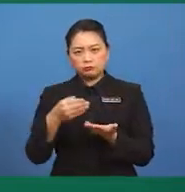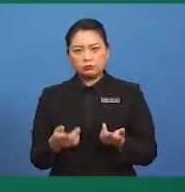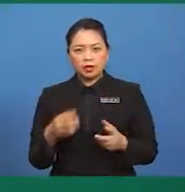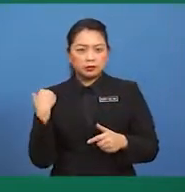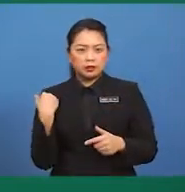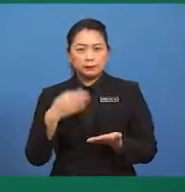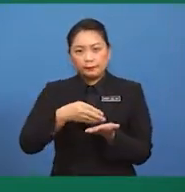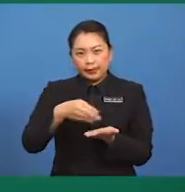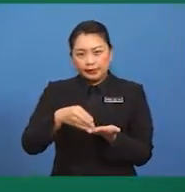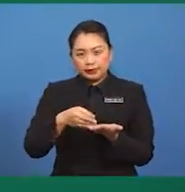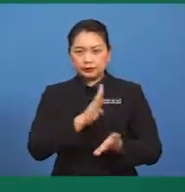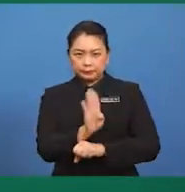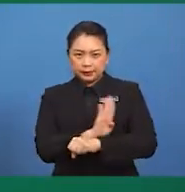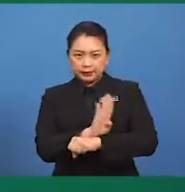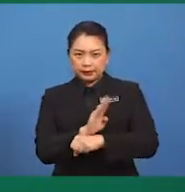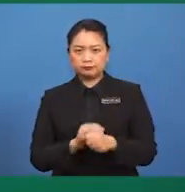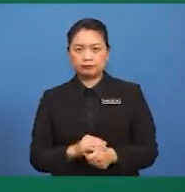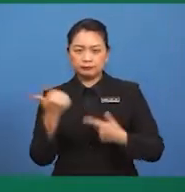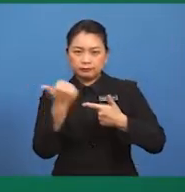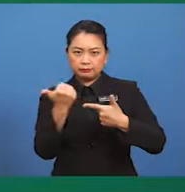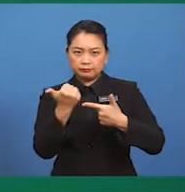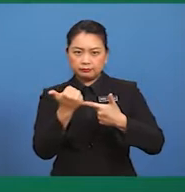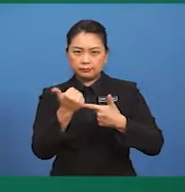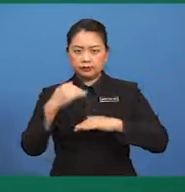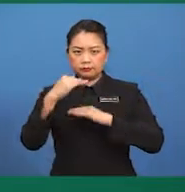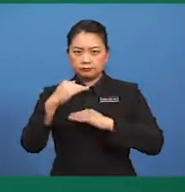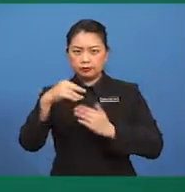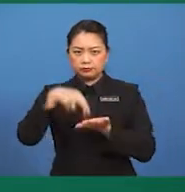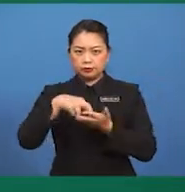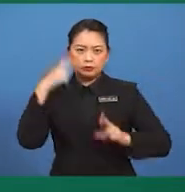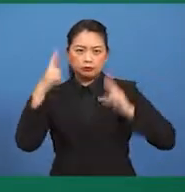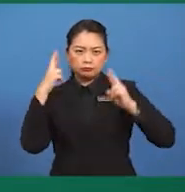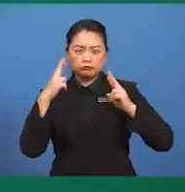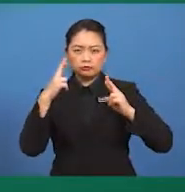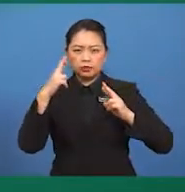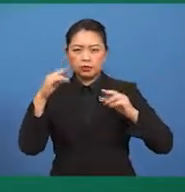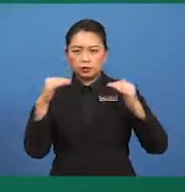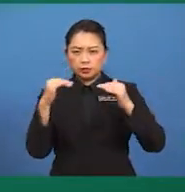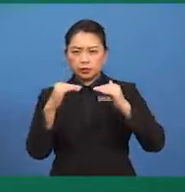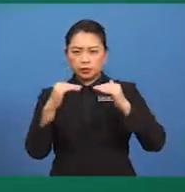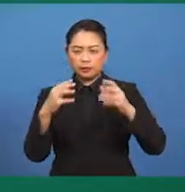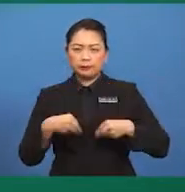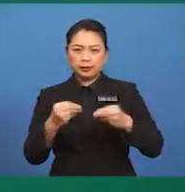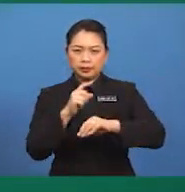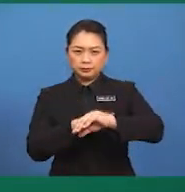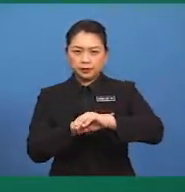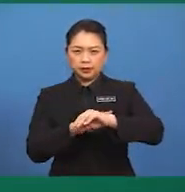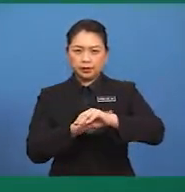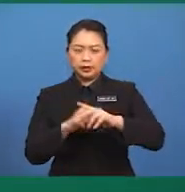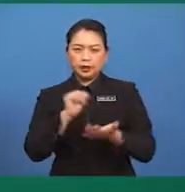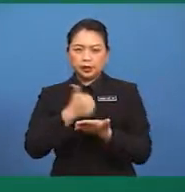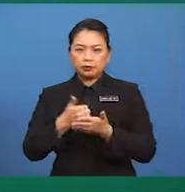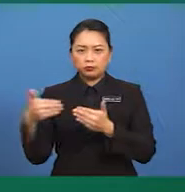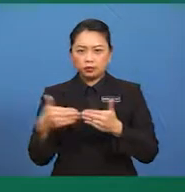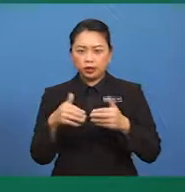perniagaan. Situasi kedua, peruntukan hutang ragu diselaraskan bagi tempoh perakaunan seterusnya